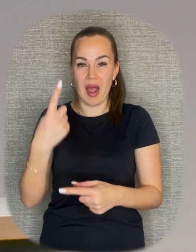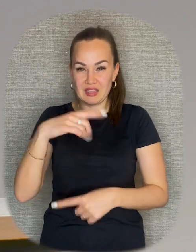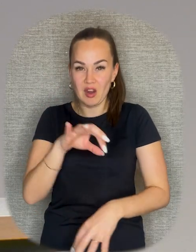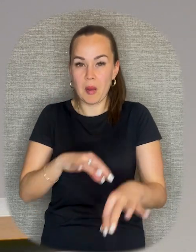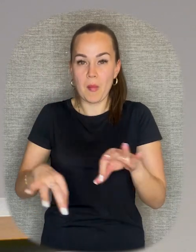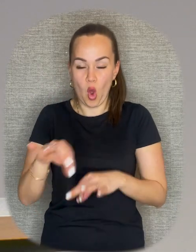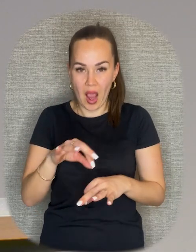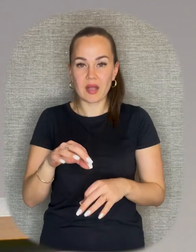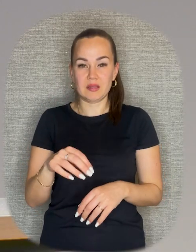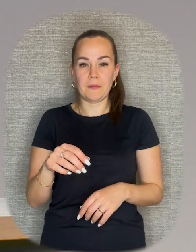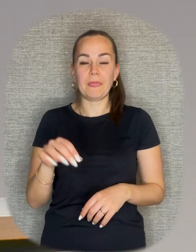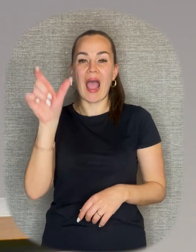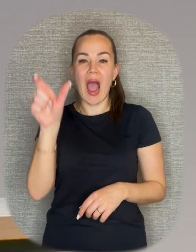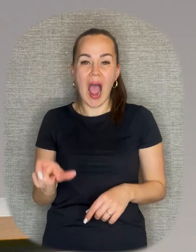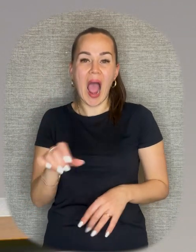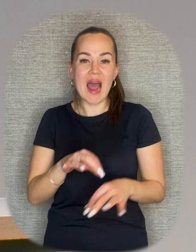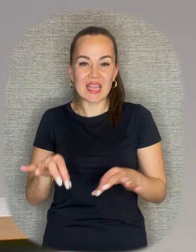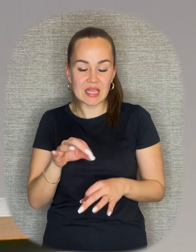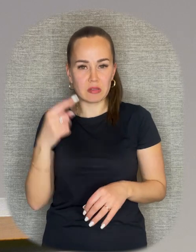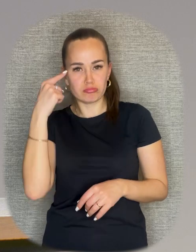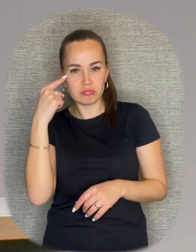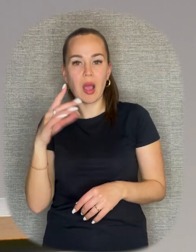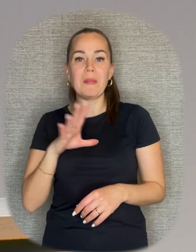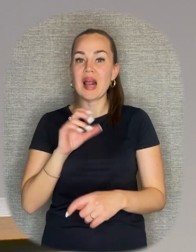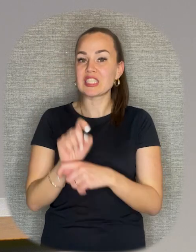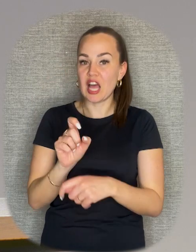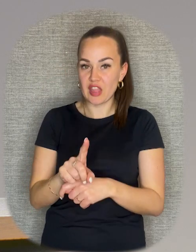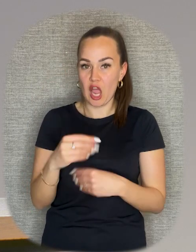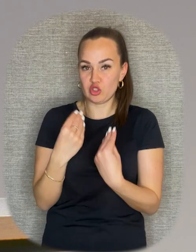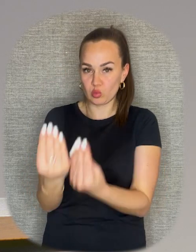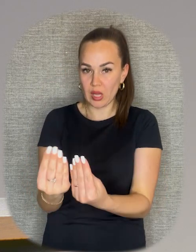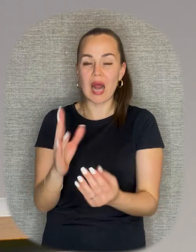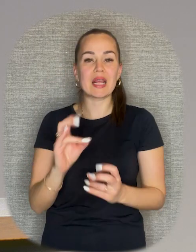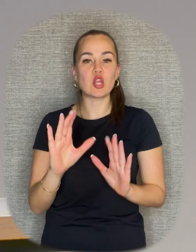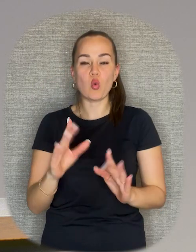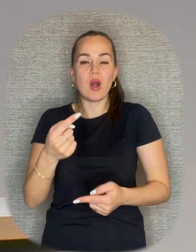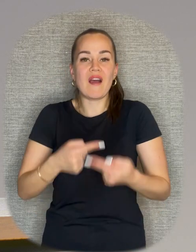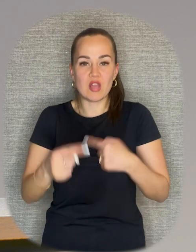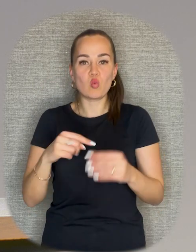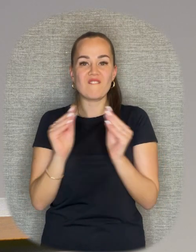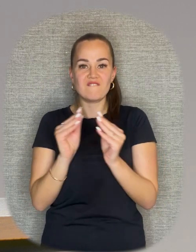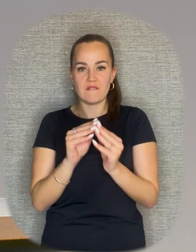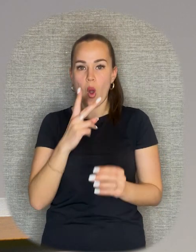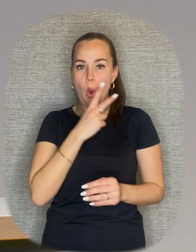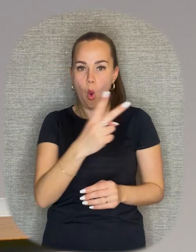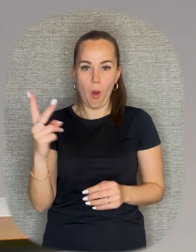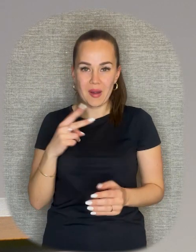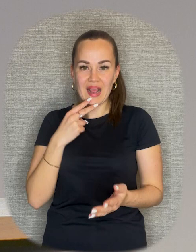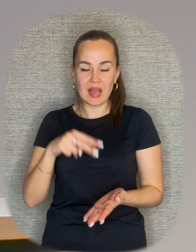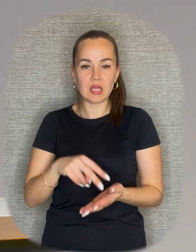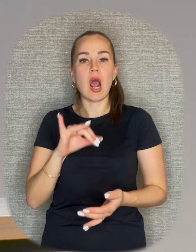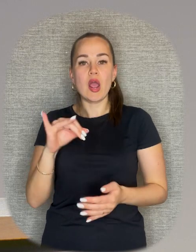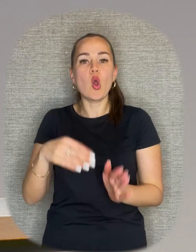разработке своих проектов перед архитекторами была поставлена задача не только вернуть былой облик